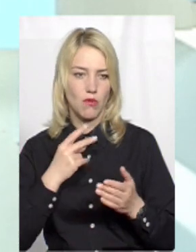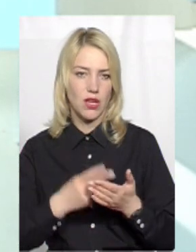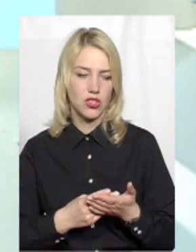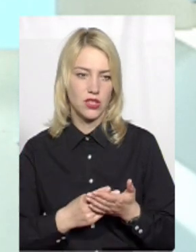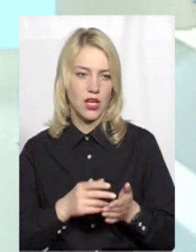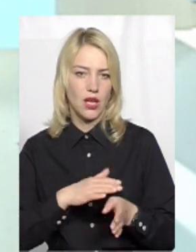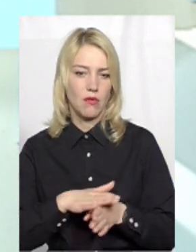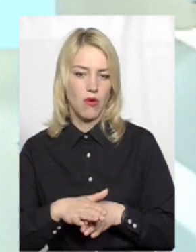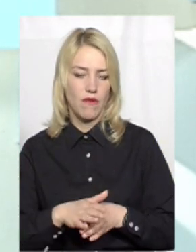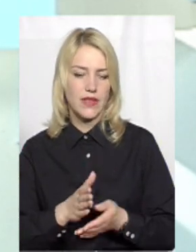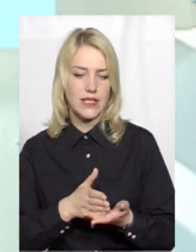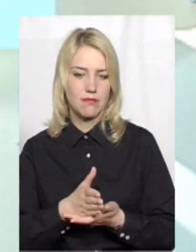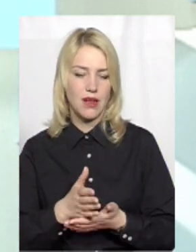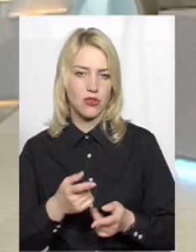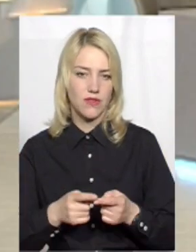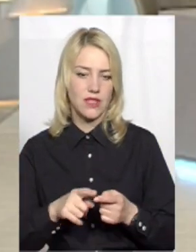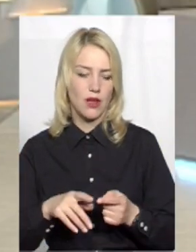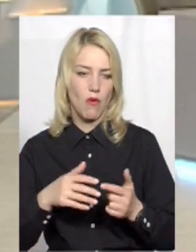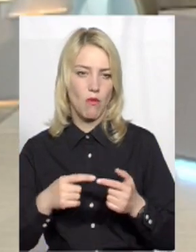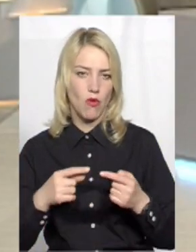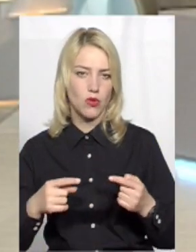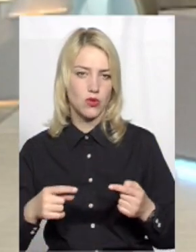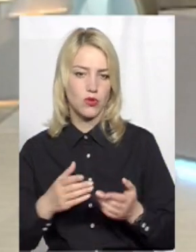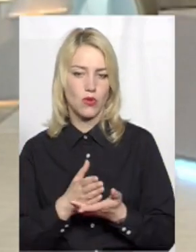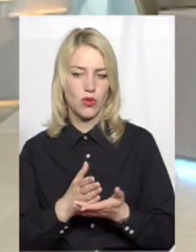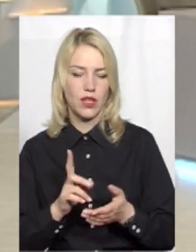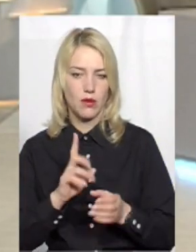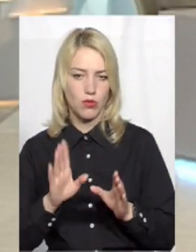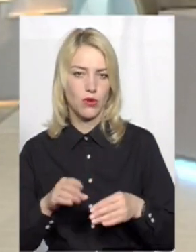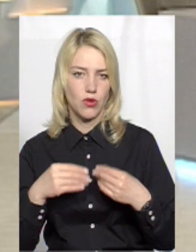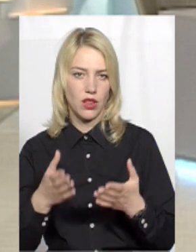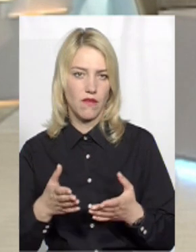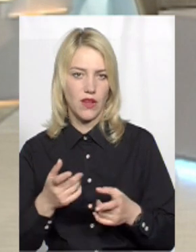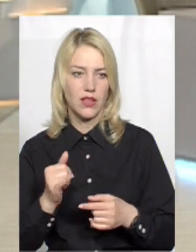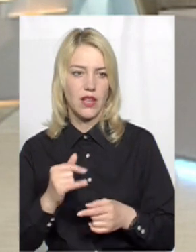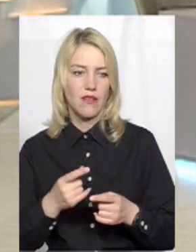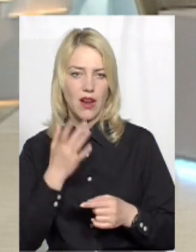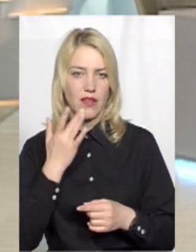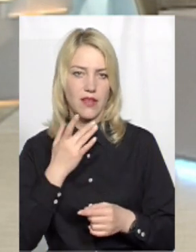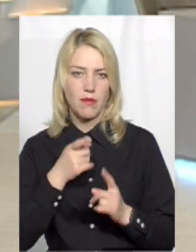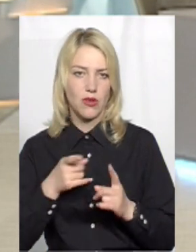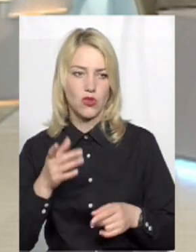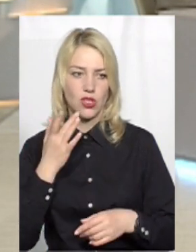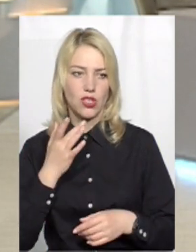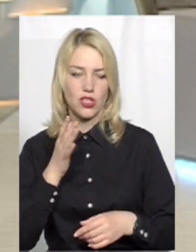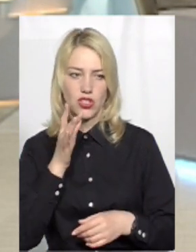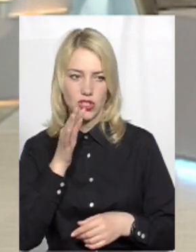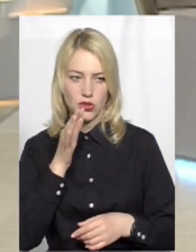побачити повний спектр тих послуг, які ми зараз будемо надавати, особливо в літній період часу.